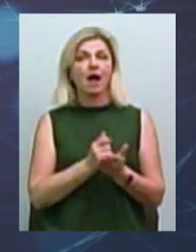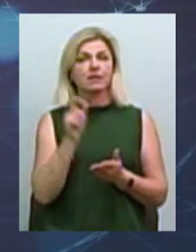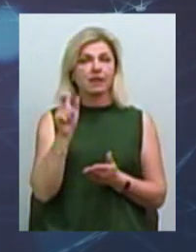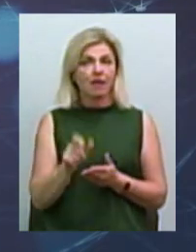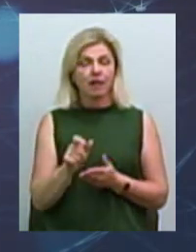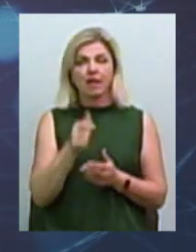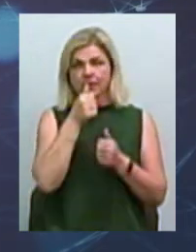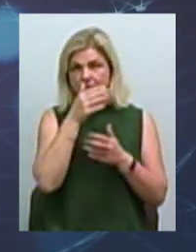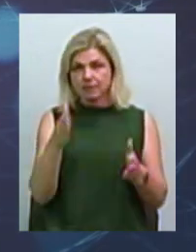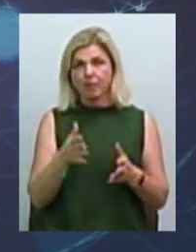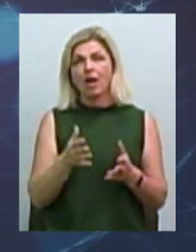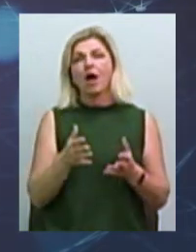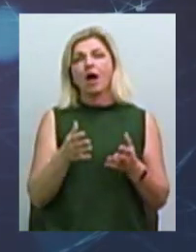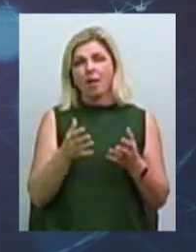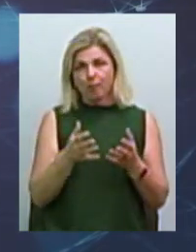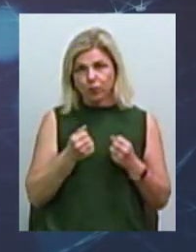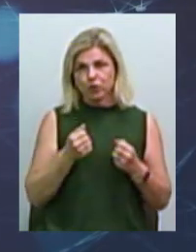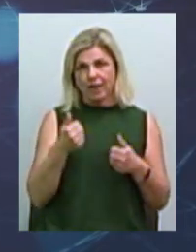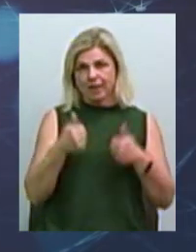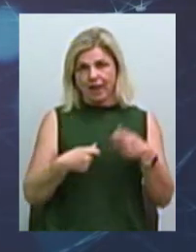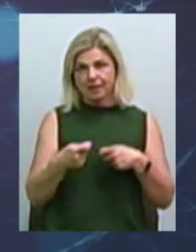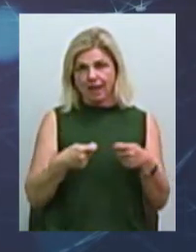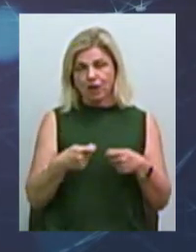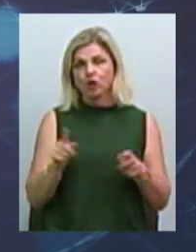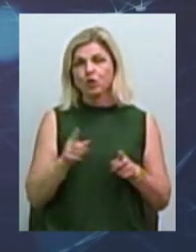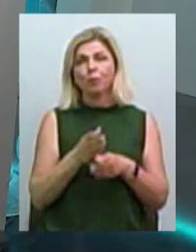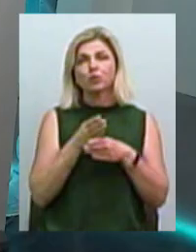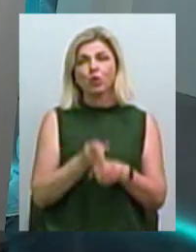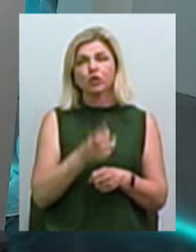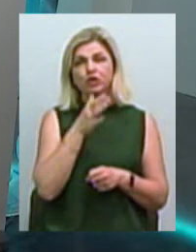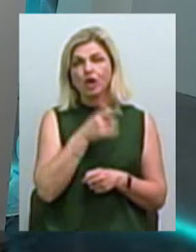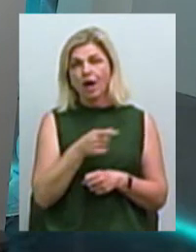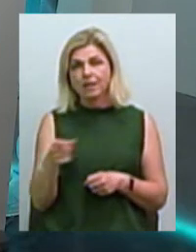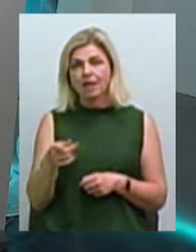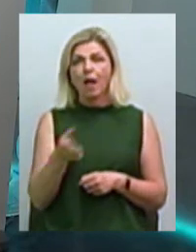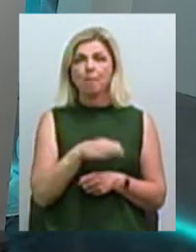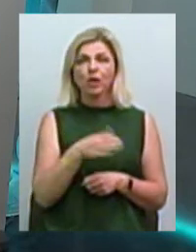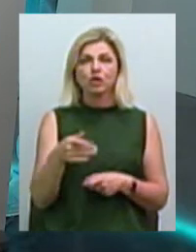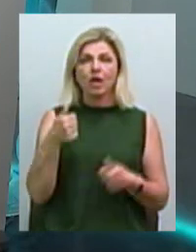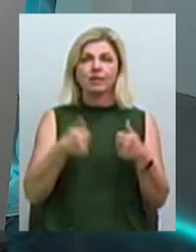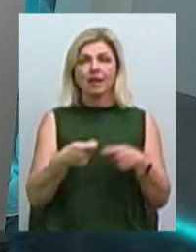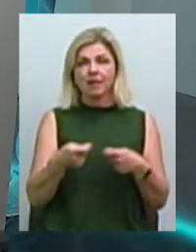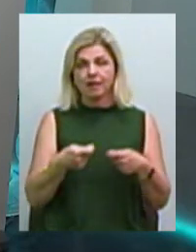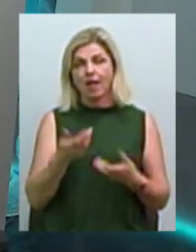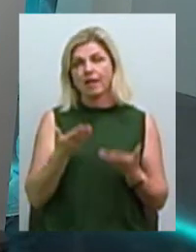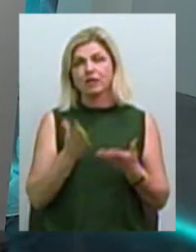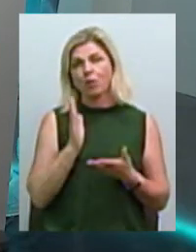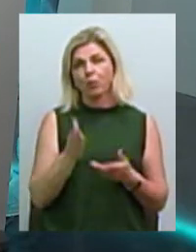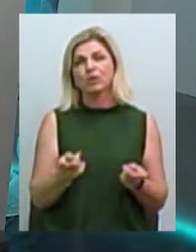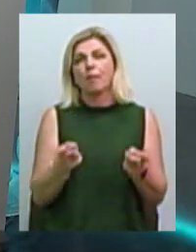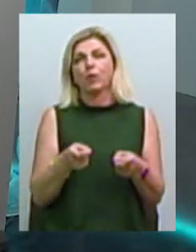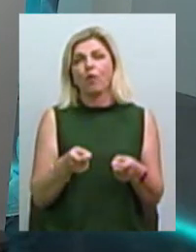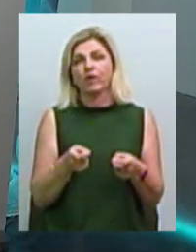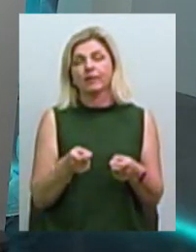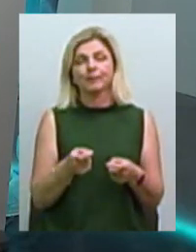підрядники не зміг пройти тендер? Ні, для того, щоб скоротити час між тендерами, якщо вони будуть заблоковані. А якщо все ж таки